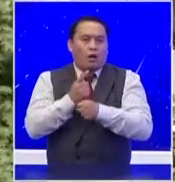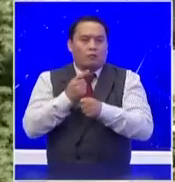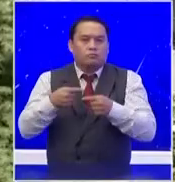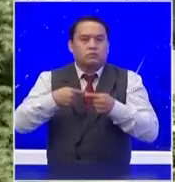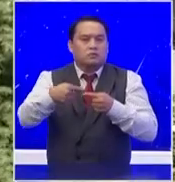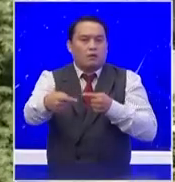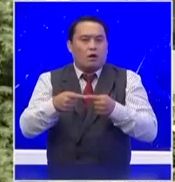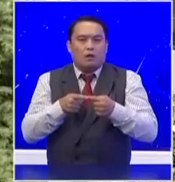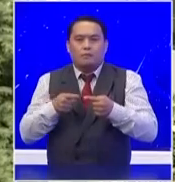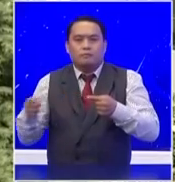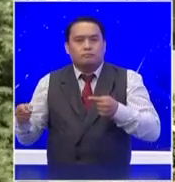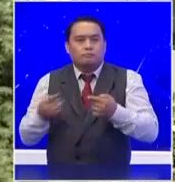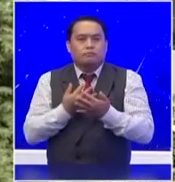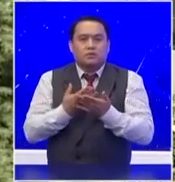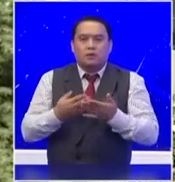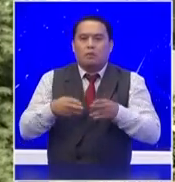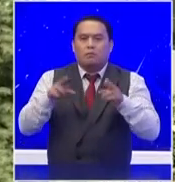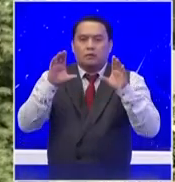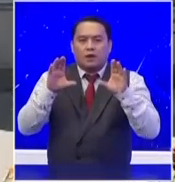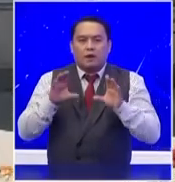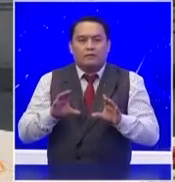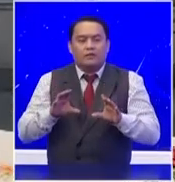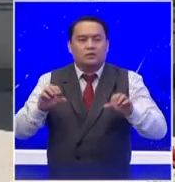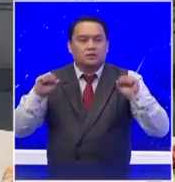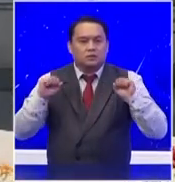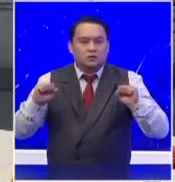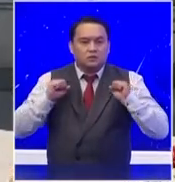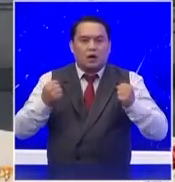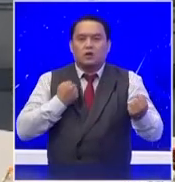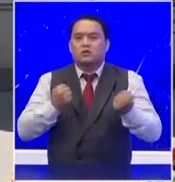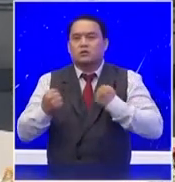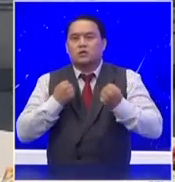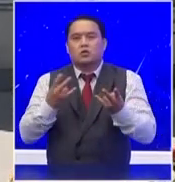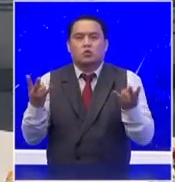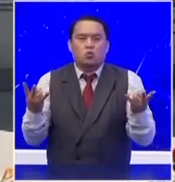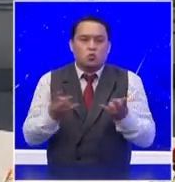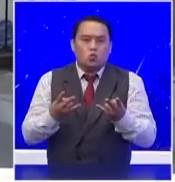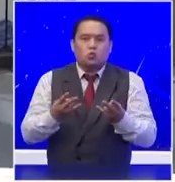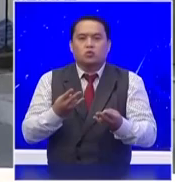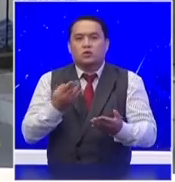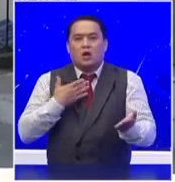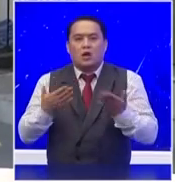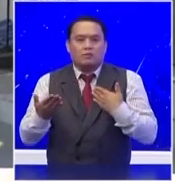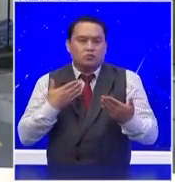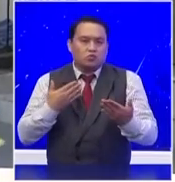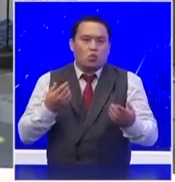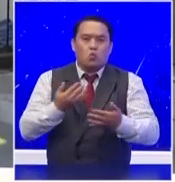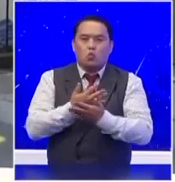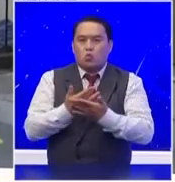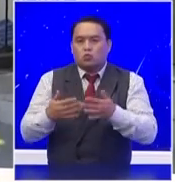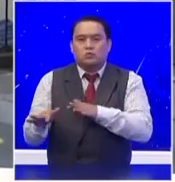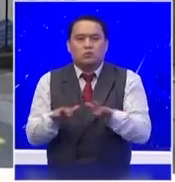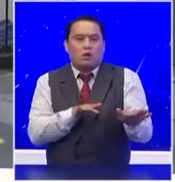арақашықтықты сақтаумен қатар, қарапайым салауатты өмір салтын ұстану керек дейді дәрігерлер. Яғни физикалық жаттығу жасап, қимыл қозғалысты көбейту